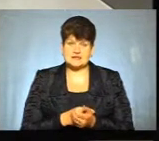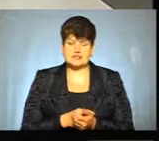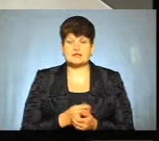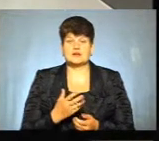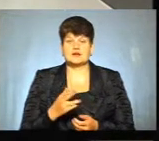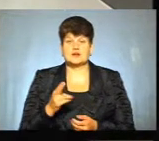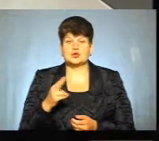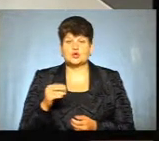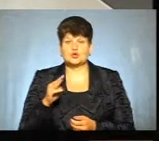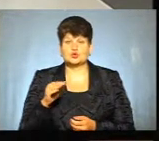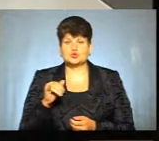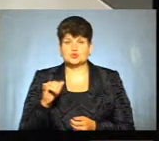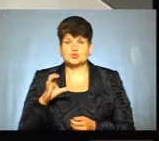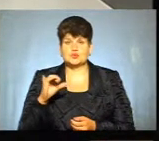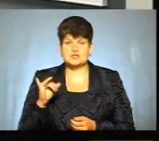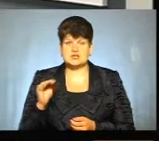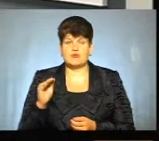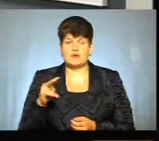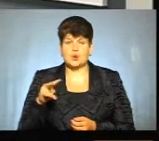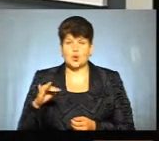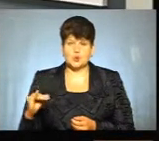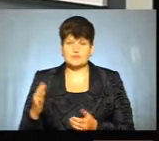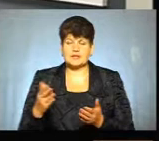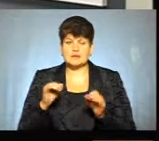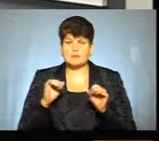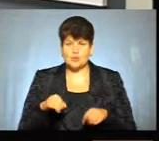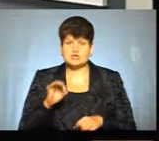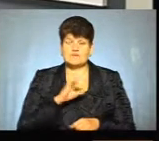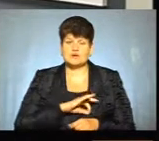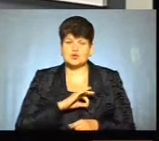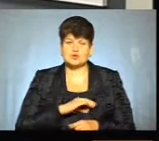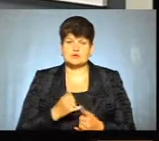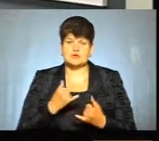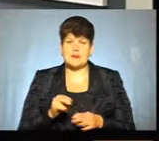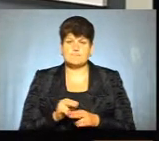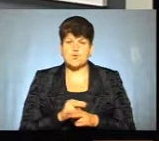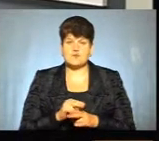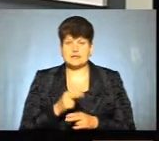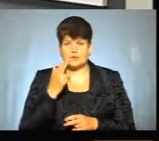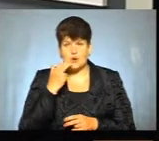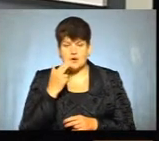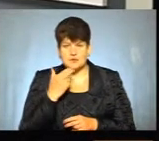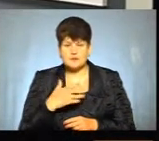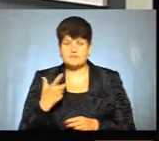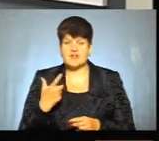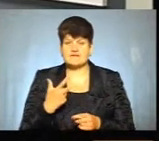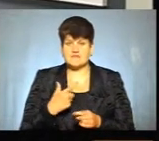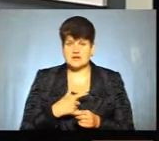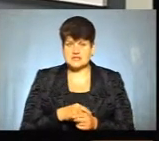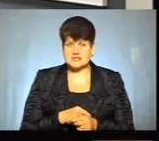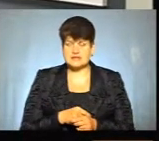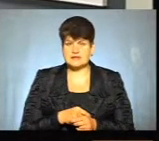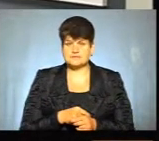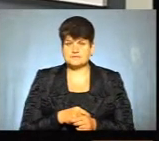джусіфлю, які можна використовувати для профілактики грипу. Вакцини, скажімо